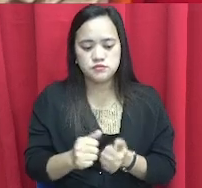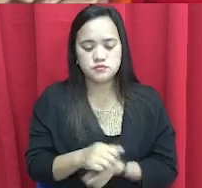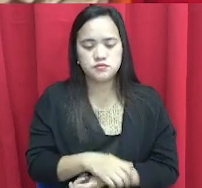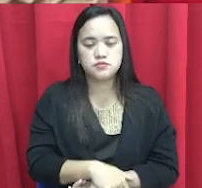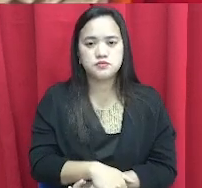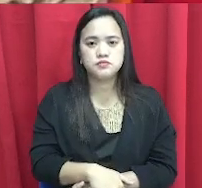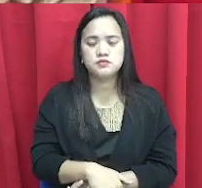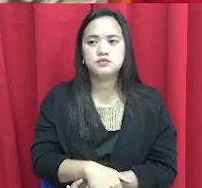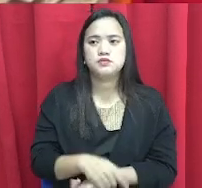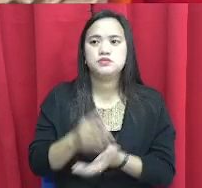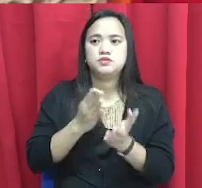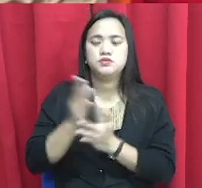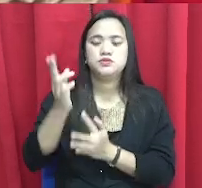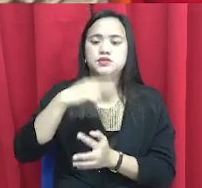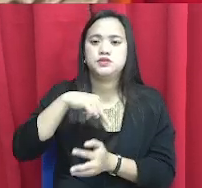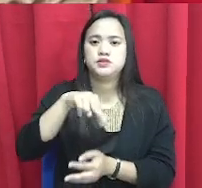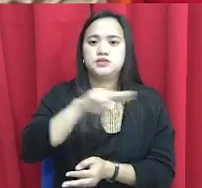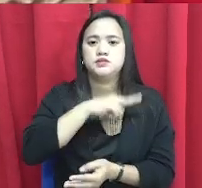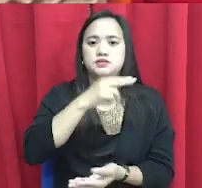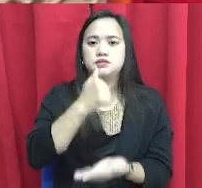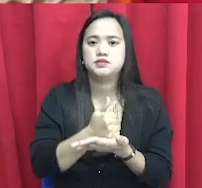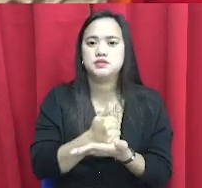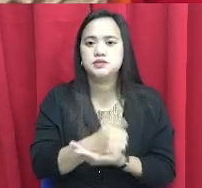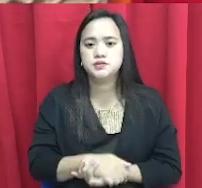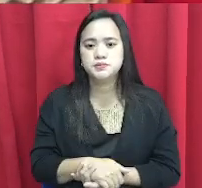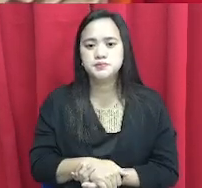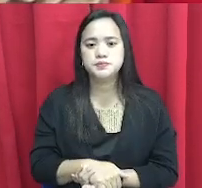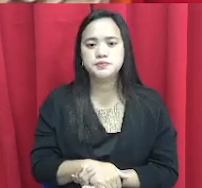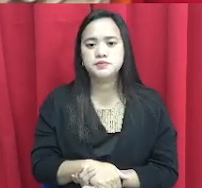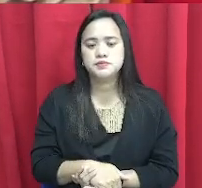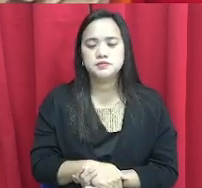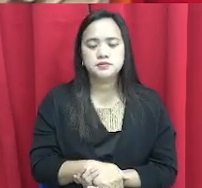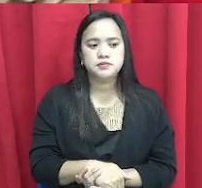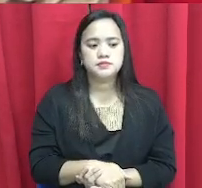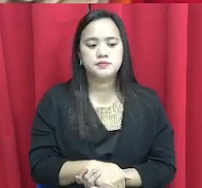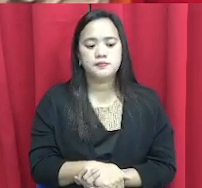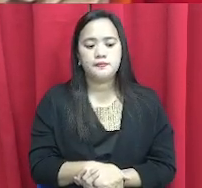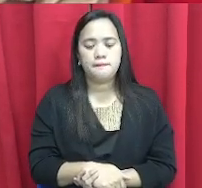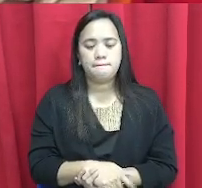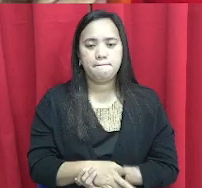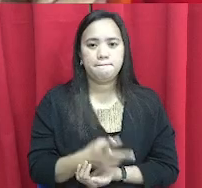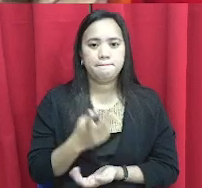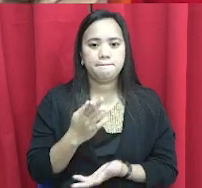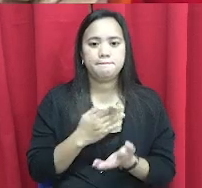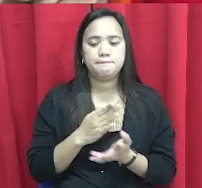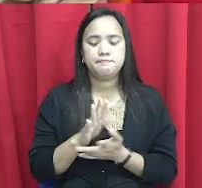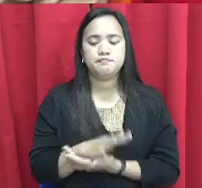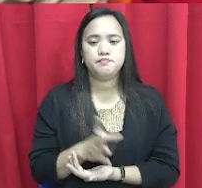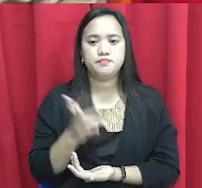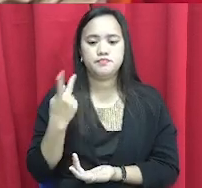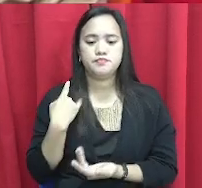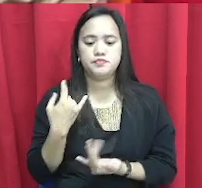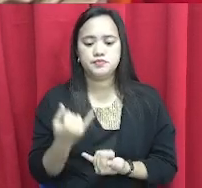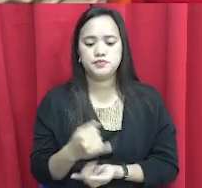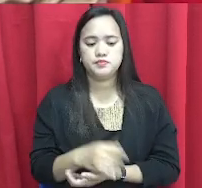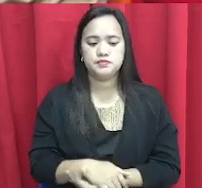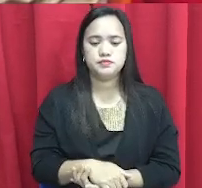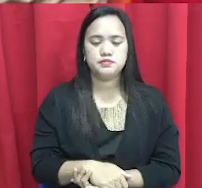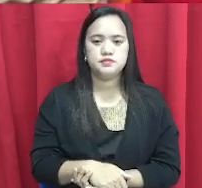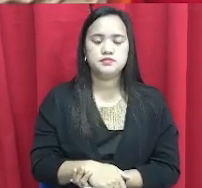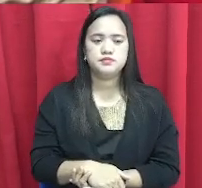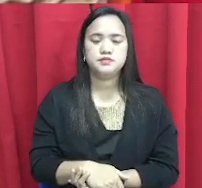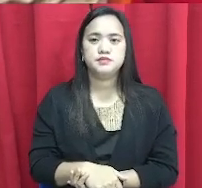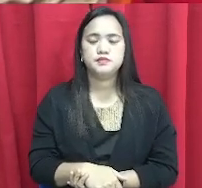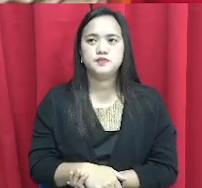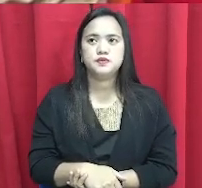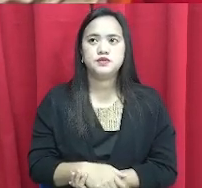through us mga kapatid sa pamamagitan po natin at ah Walang ibang responsible diyan mga kapatid kundi tayo